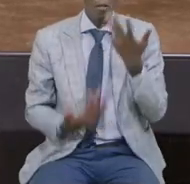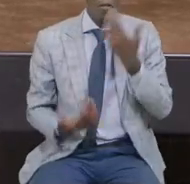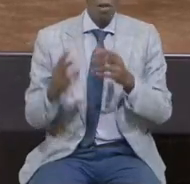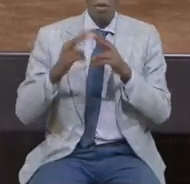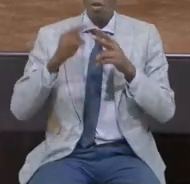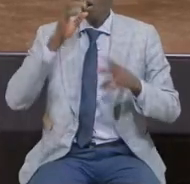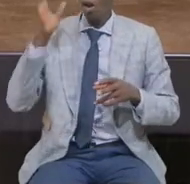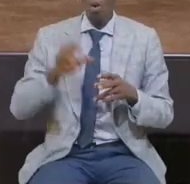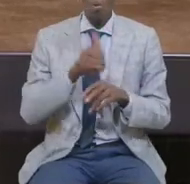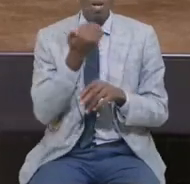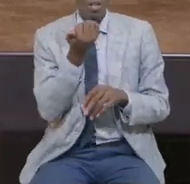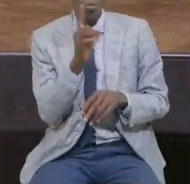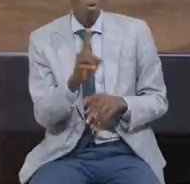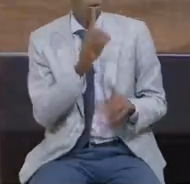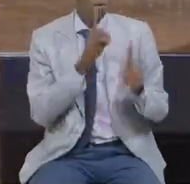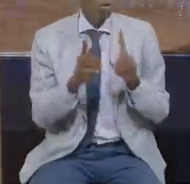et